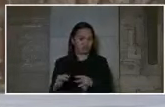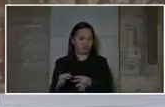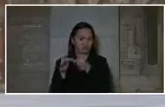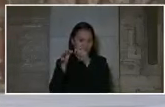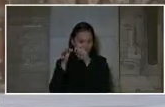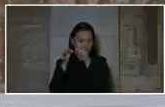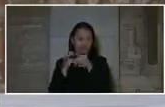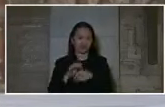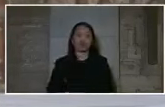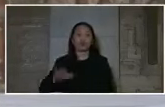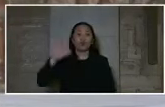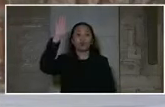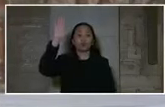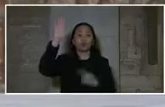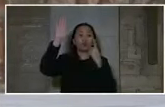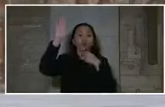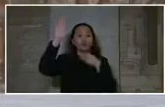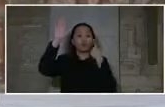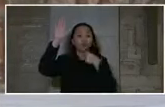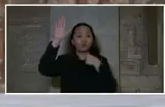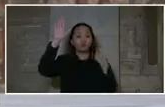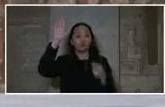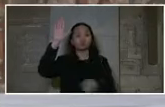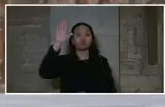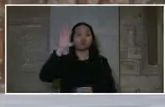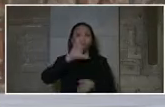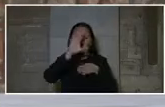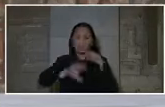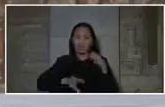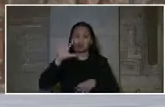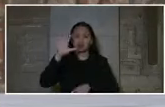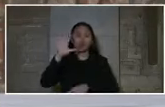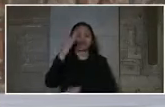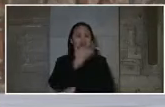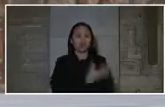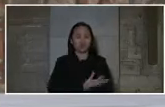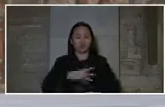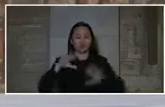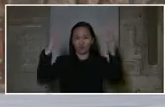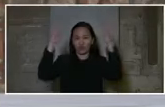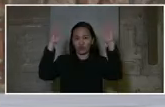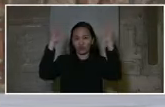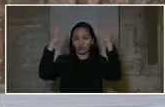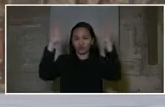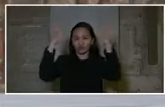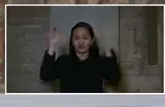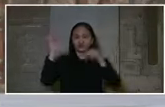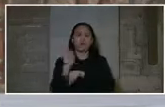Taas nga ang kamay ng nakakalima na. Wow, palakpakan natin yung mga masisipag